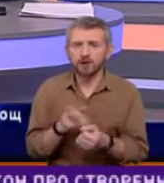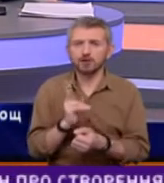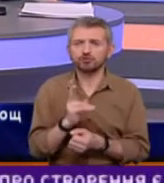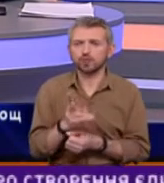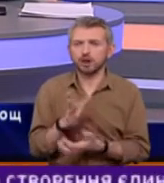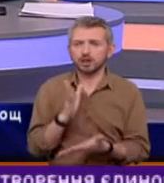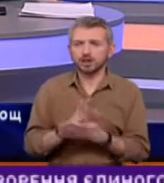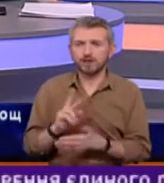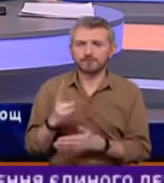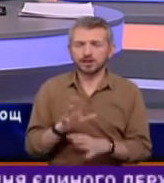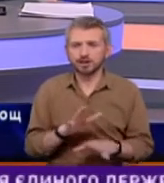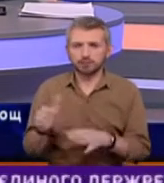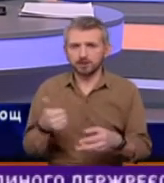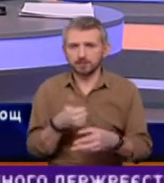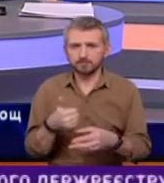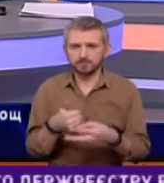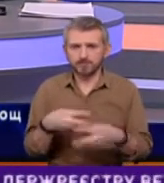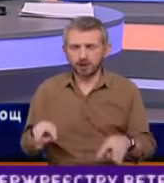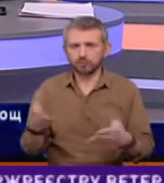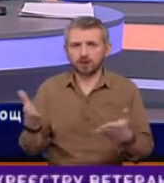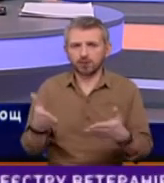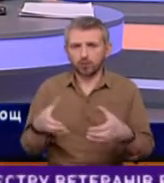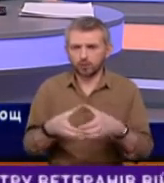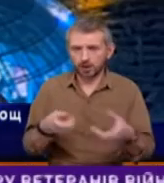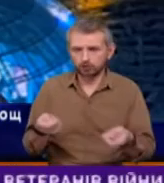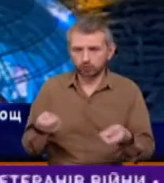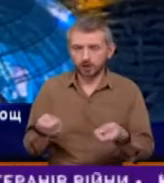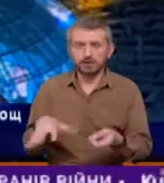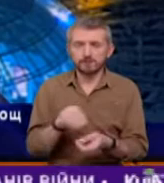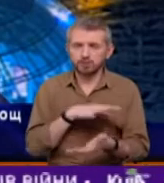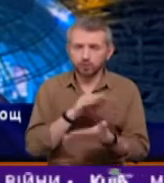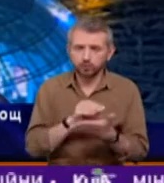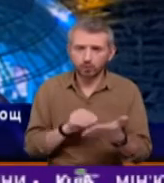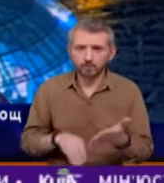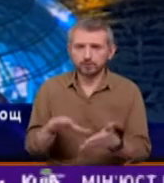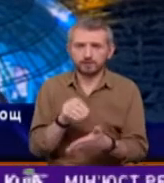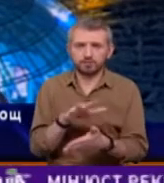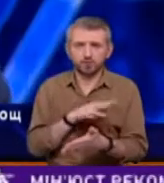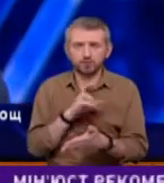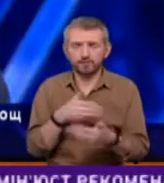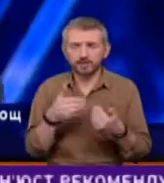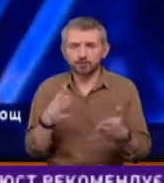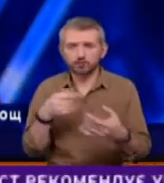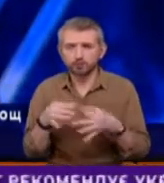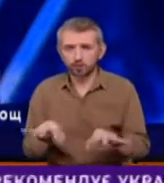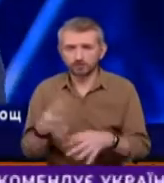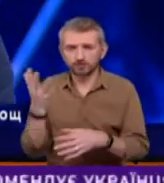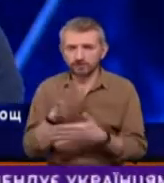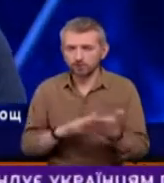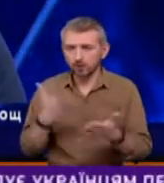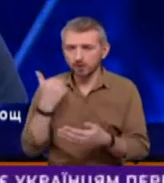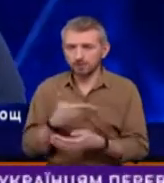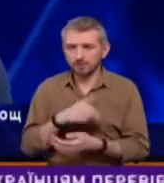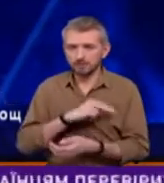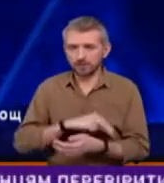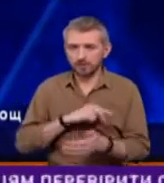там віце-прем'єром якого уряду. Все було б прописано і це було б мало, воно мало б бути в відкритому доступі. Вибачте, коли ми працювали